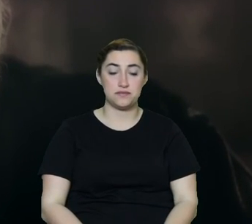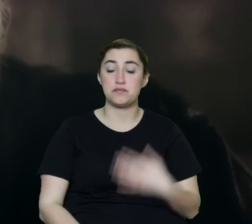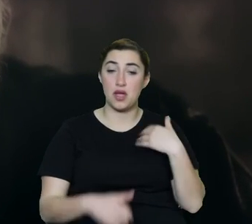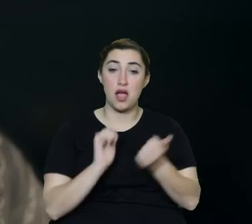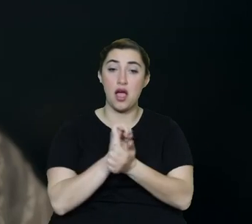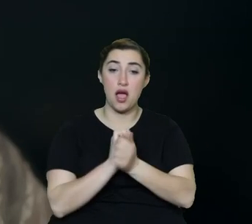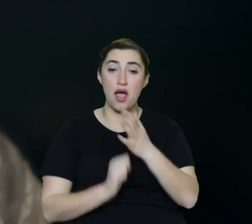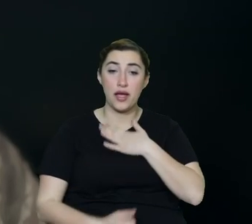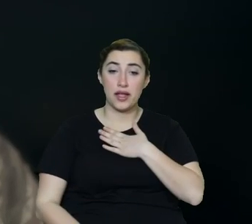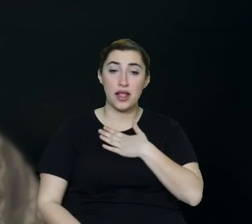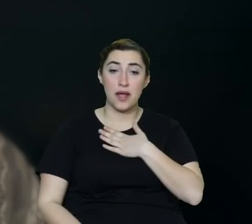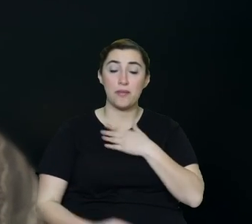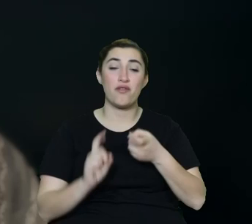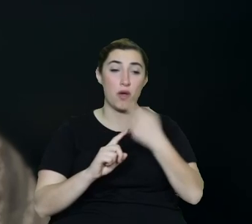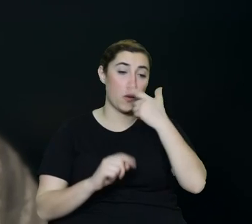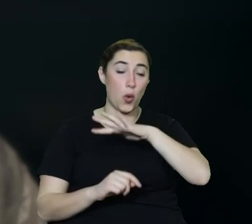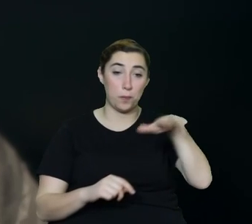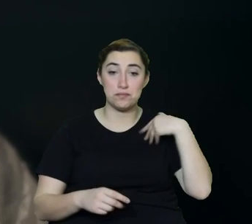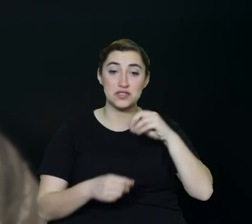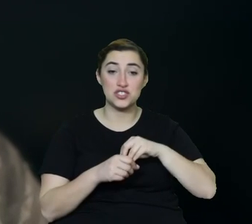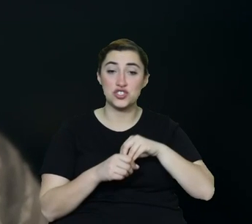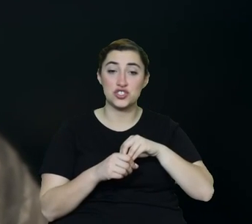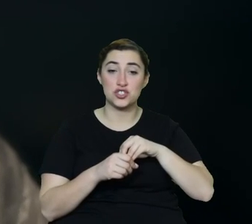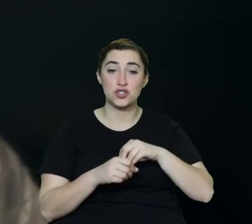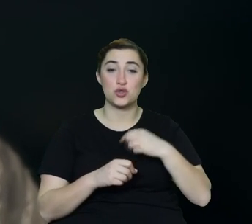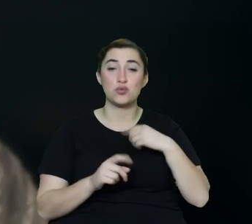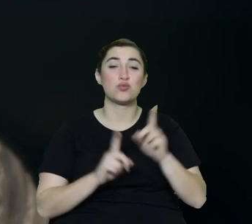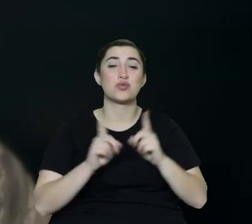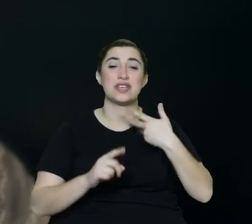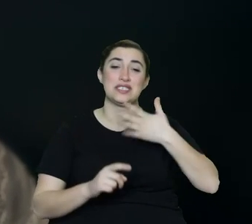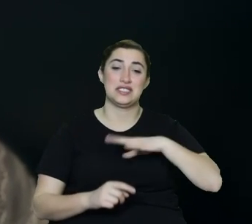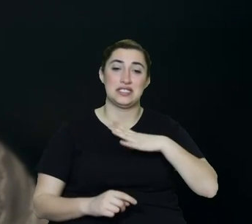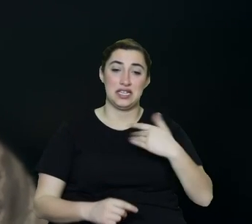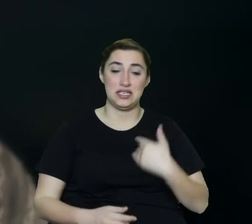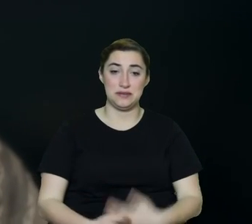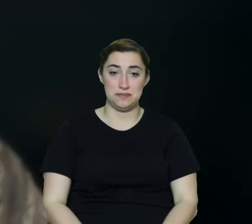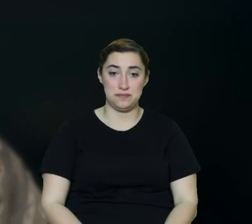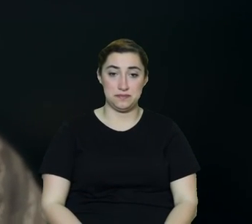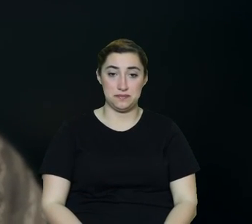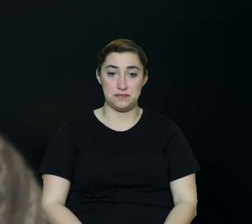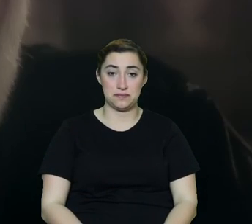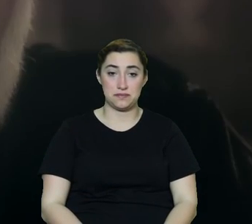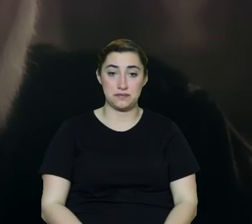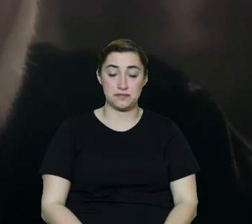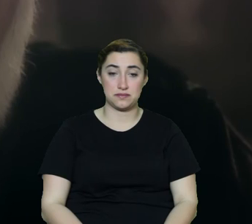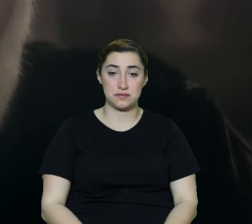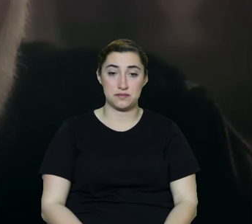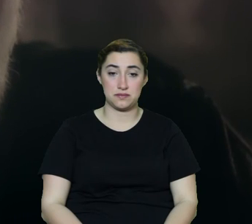Ailem ve köylüm için buğday isterim hünkârım.